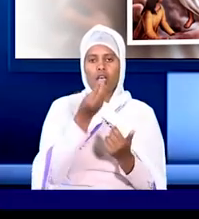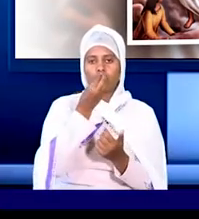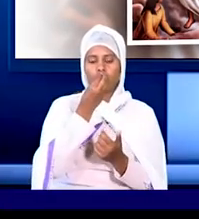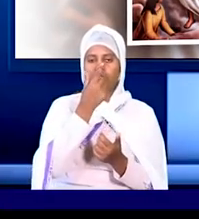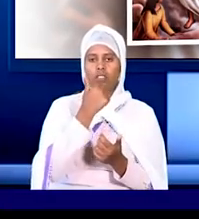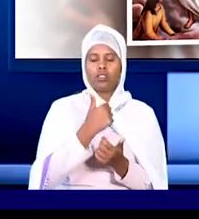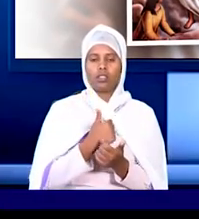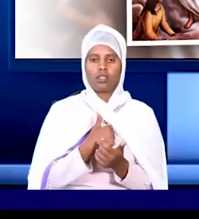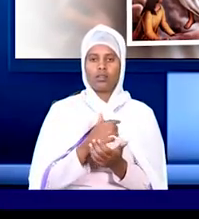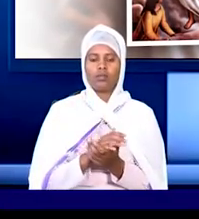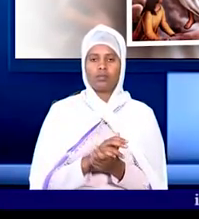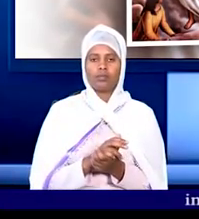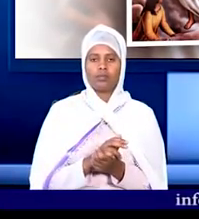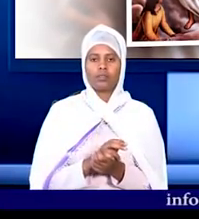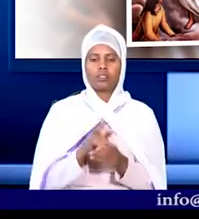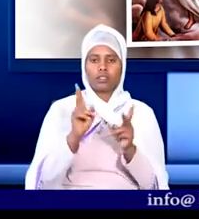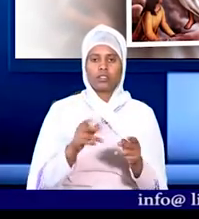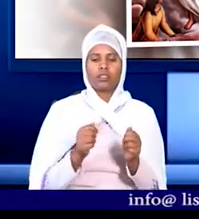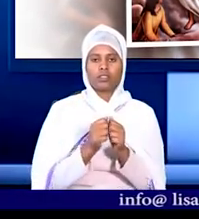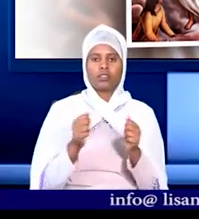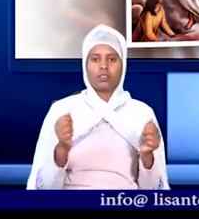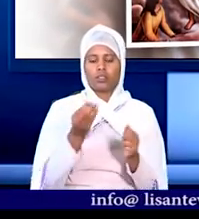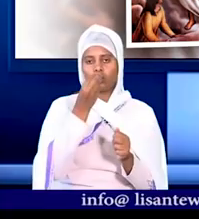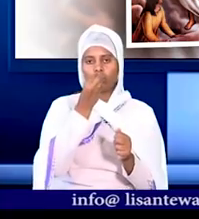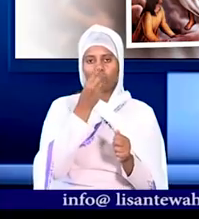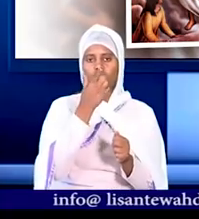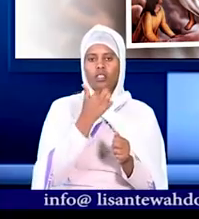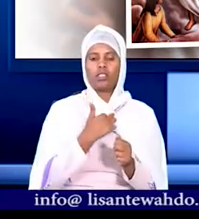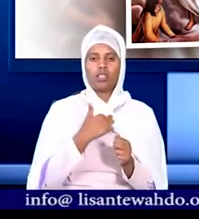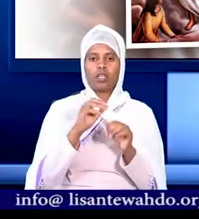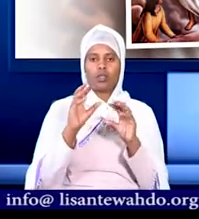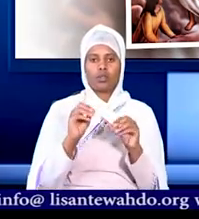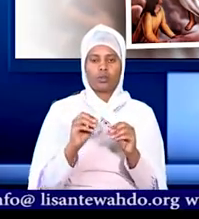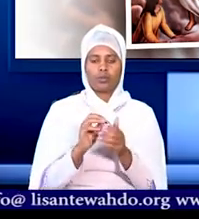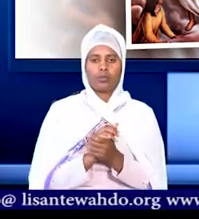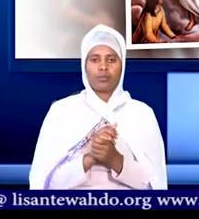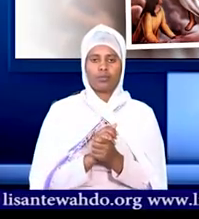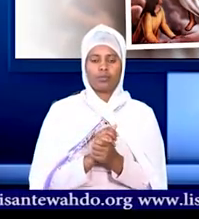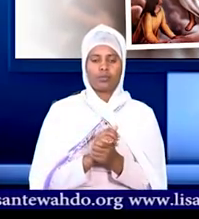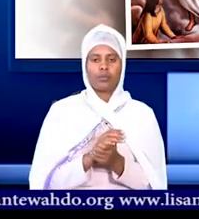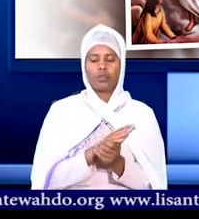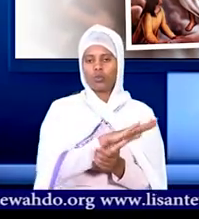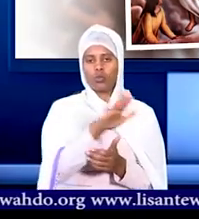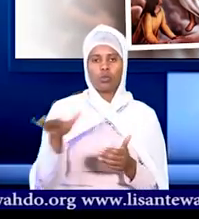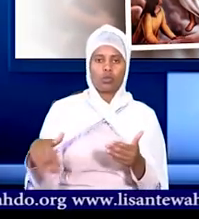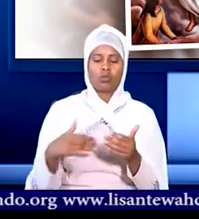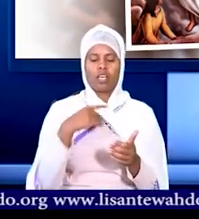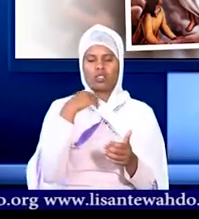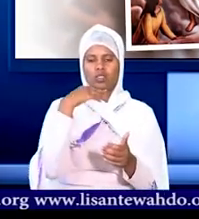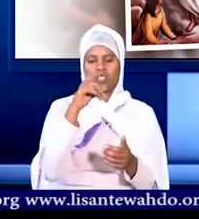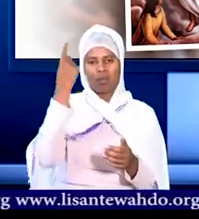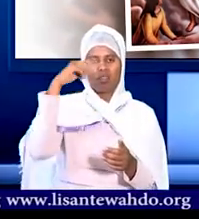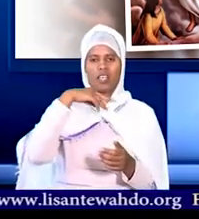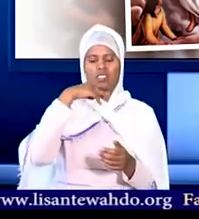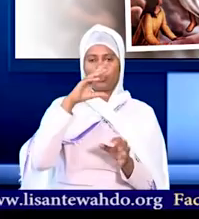እዚ ኣዚዝና እዩ ኣይትብልዑ በለና እዚ ግን ብልዑ ኢልና ወይ